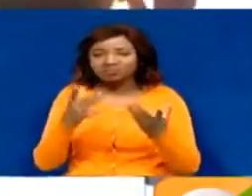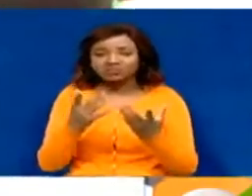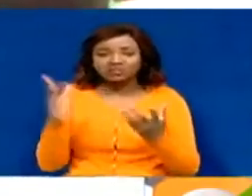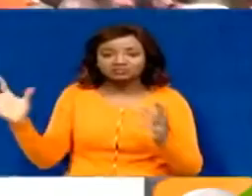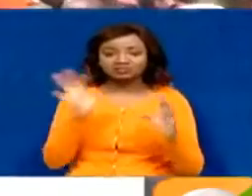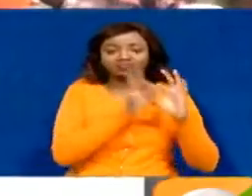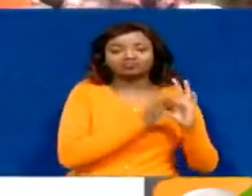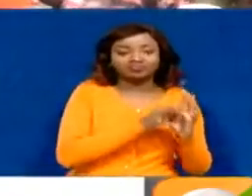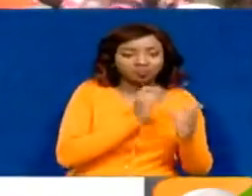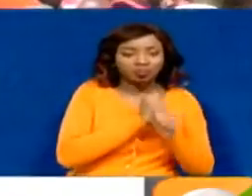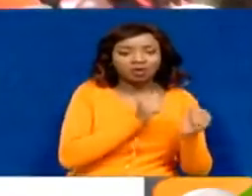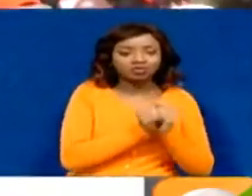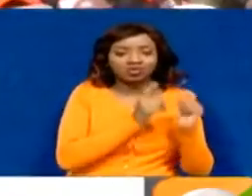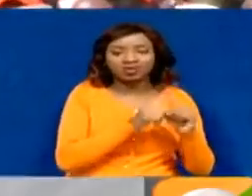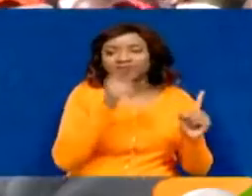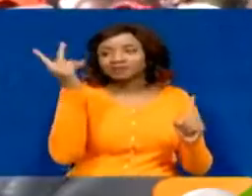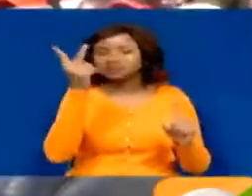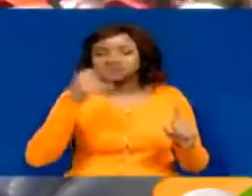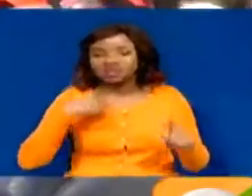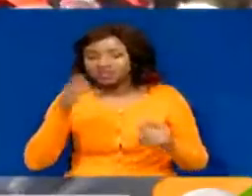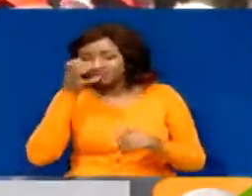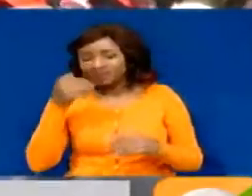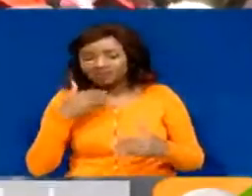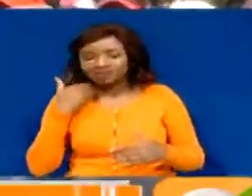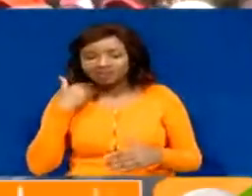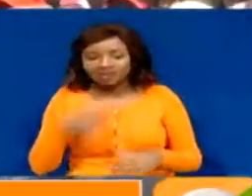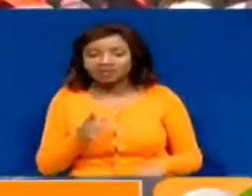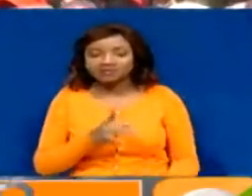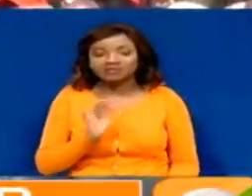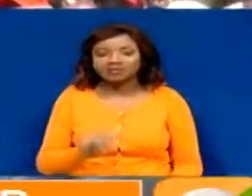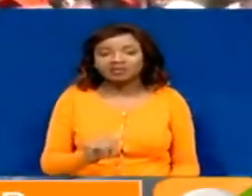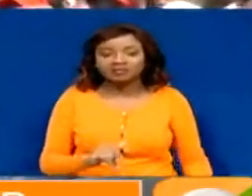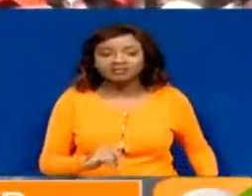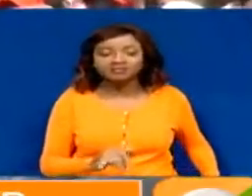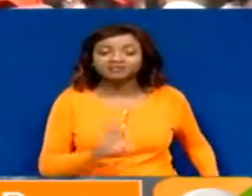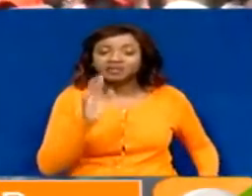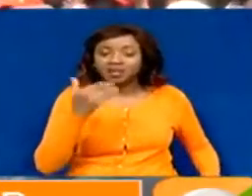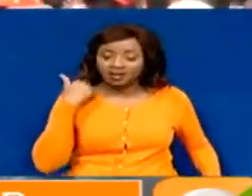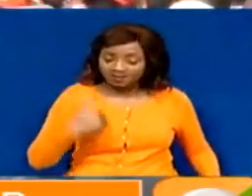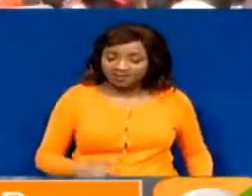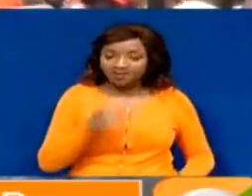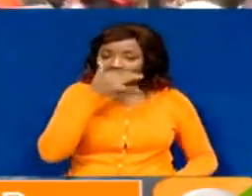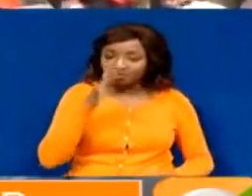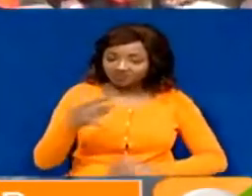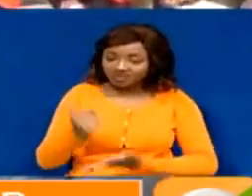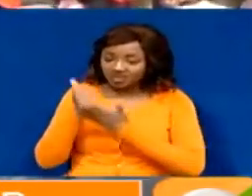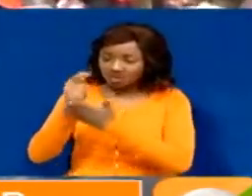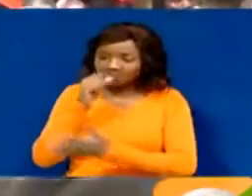wanaanza kukasirika nao. Mimi nimesaidia Raila. Wacha amemsaidia